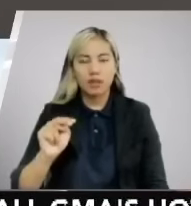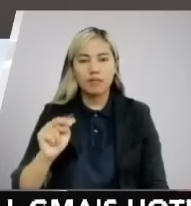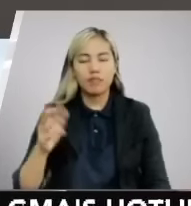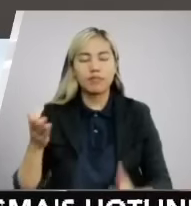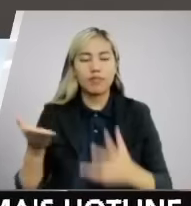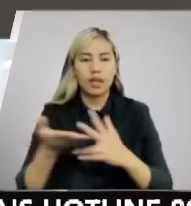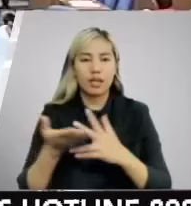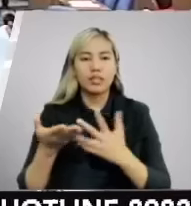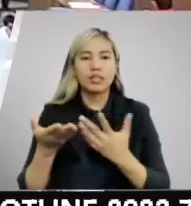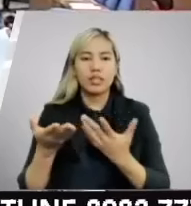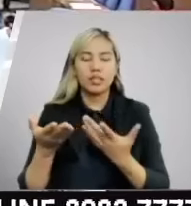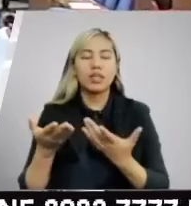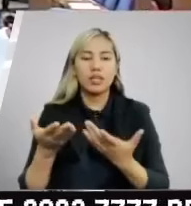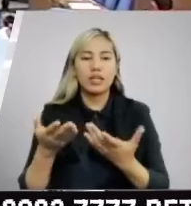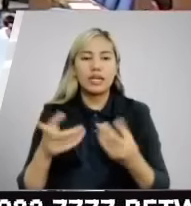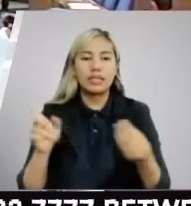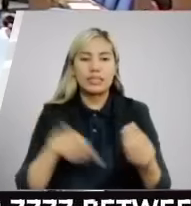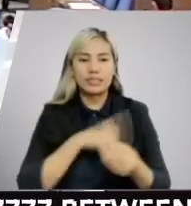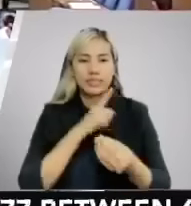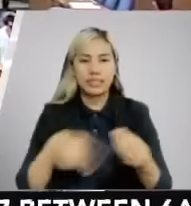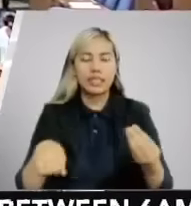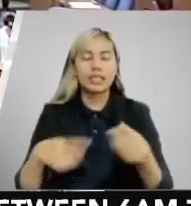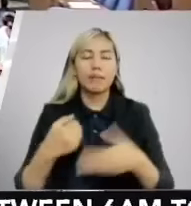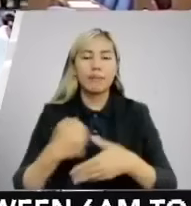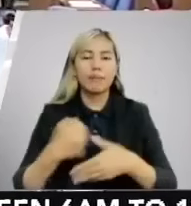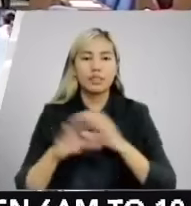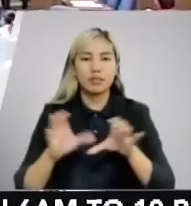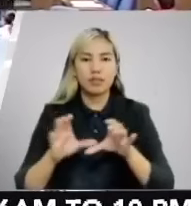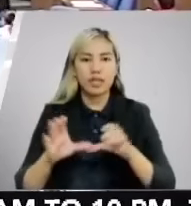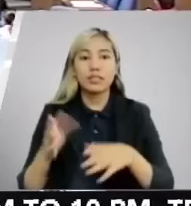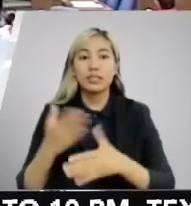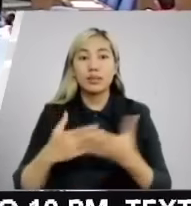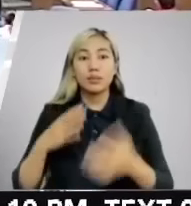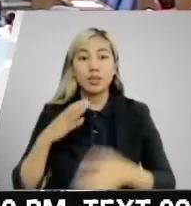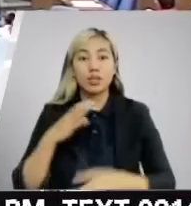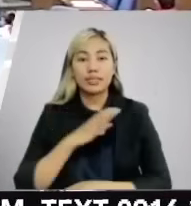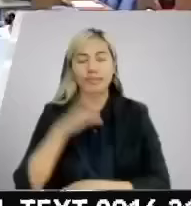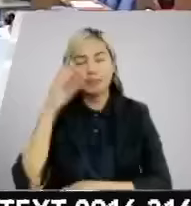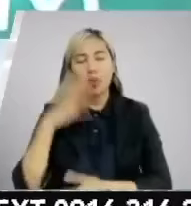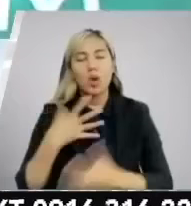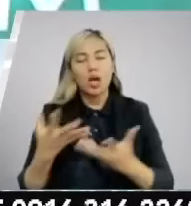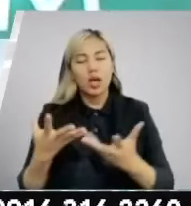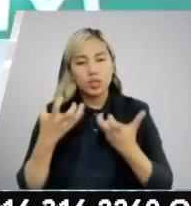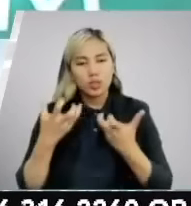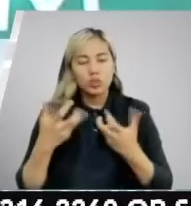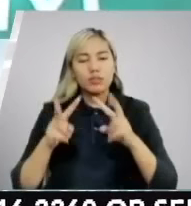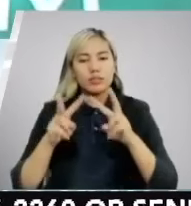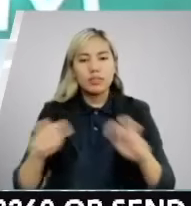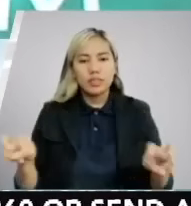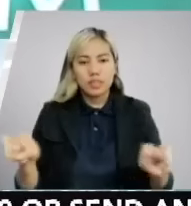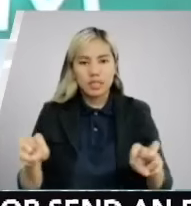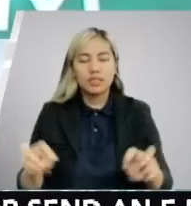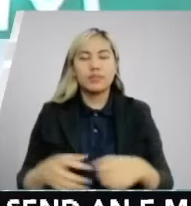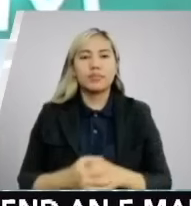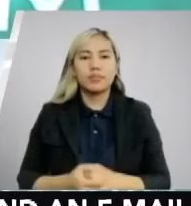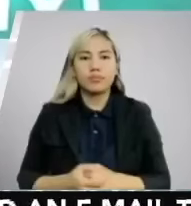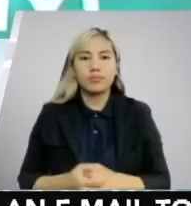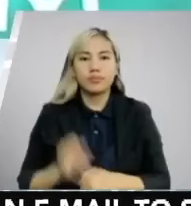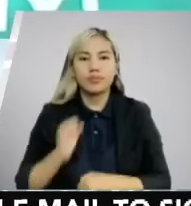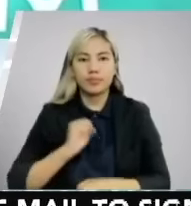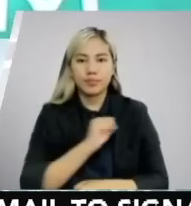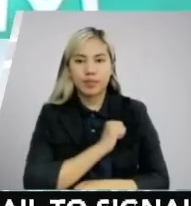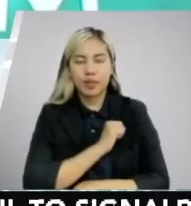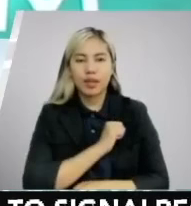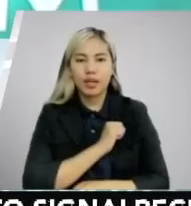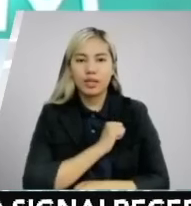birth certificate. Nais ng ilang kongresista na imbestigahan ng Kamara ang insidente. Sabi naman ni Senate Minority Leader Coco